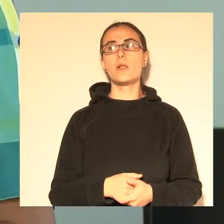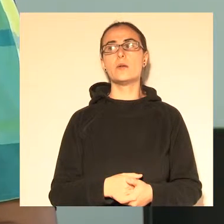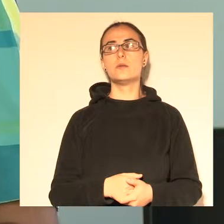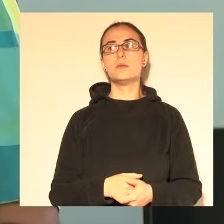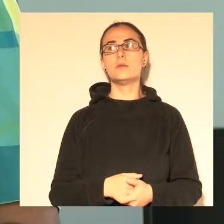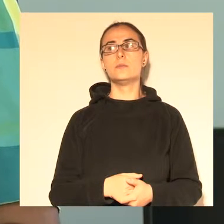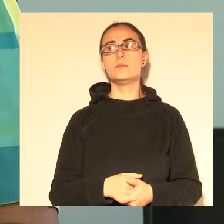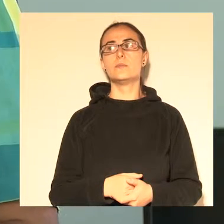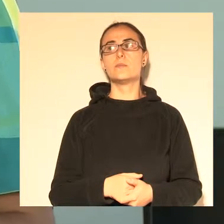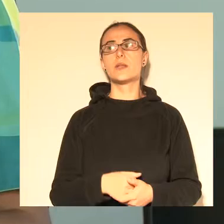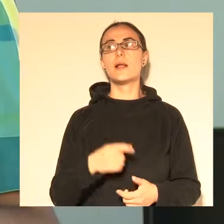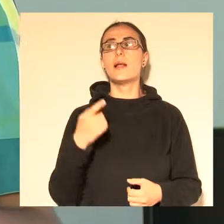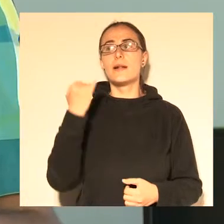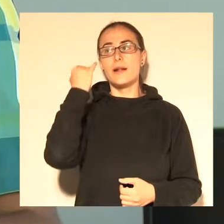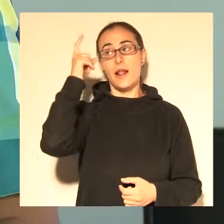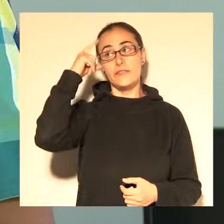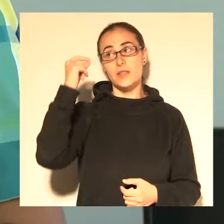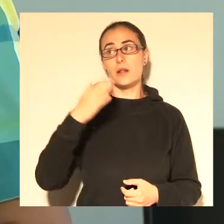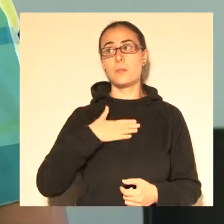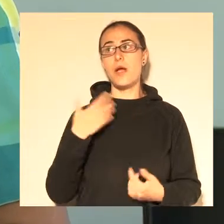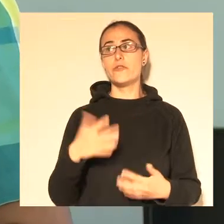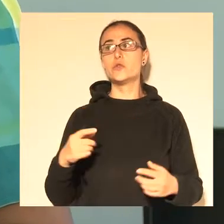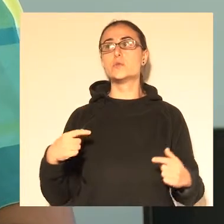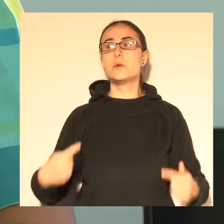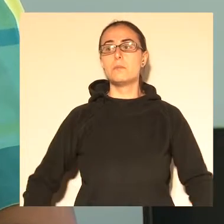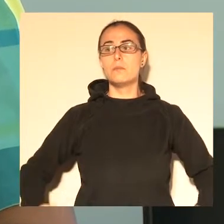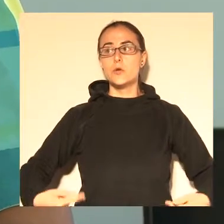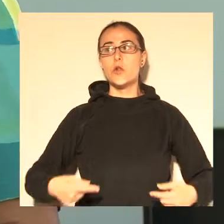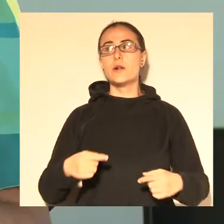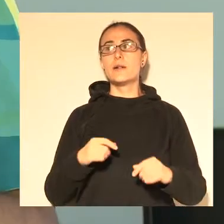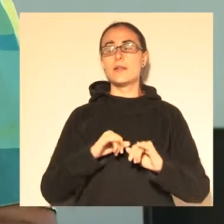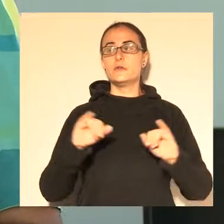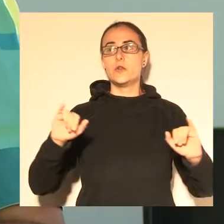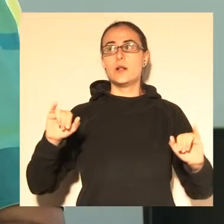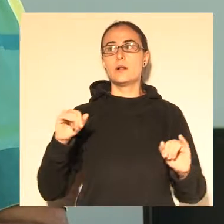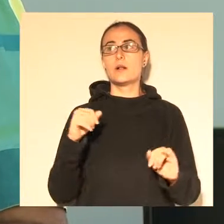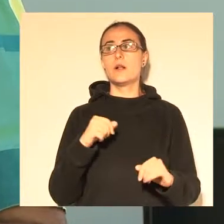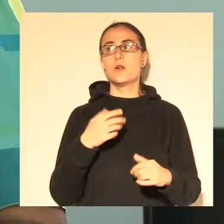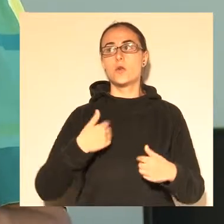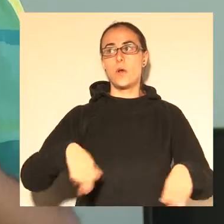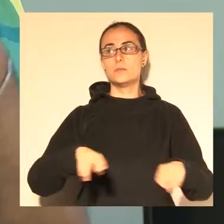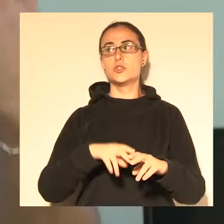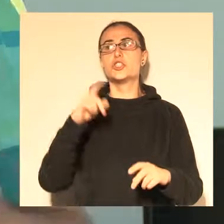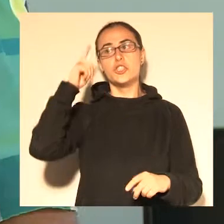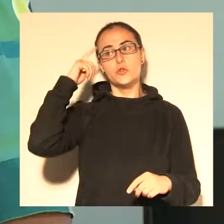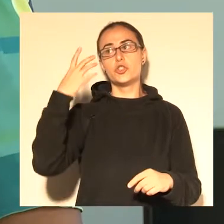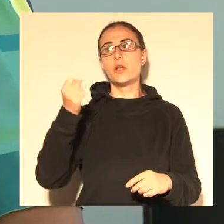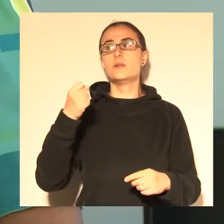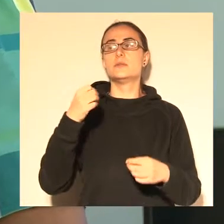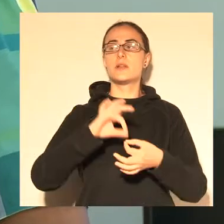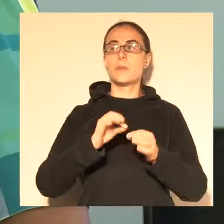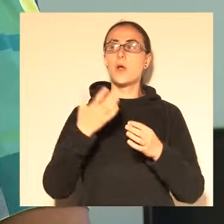ă naivitatea a fost motorul dezvoltării noastre acum știind Ce înseamnă un astfel